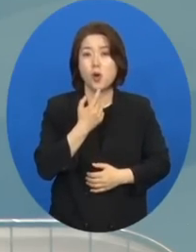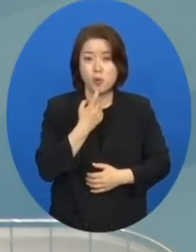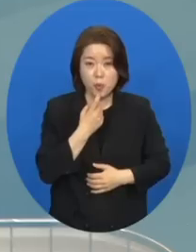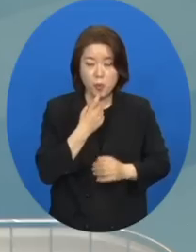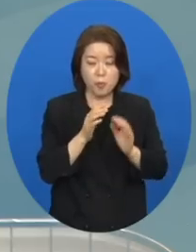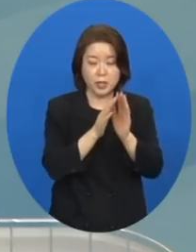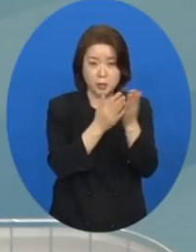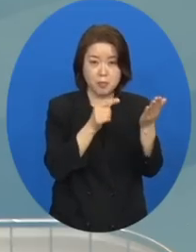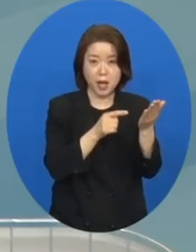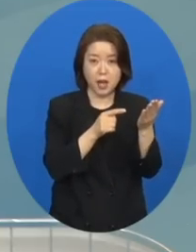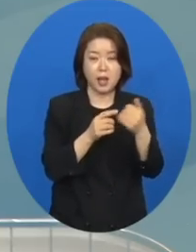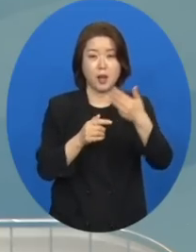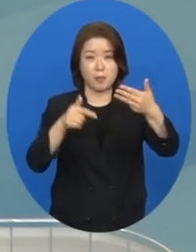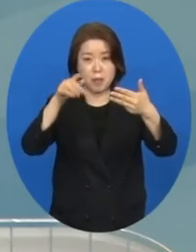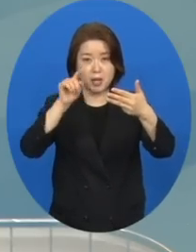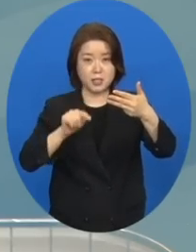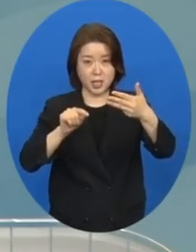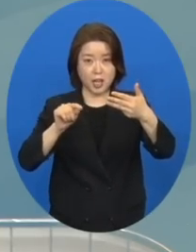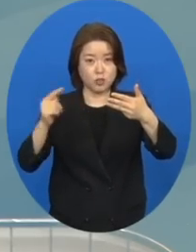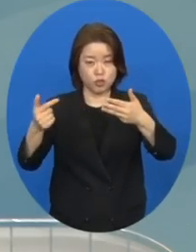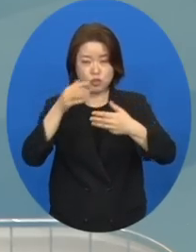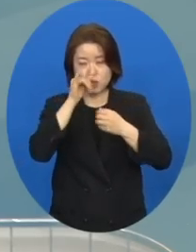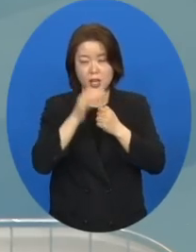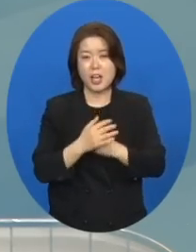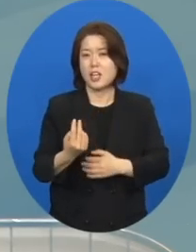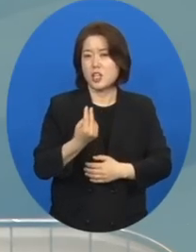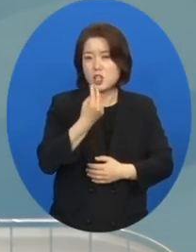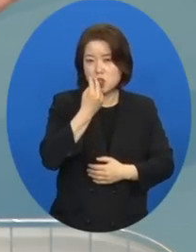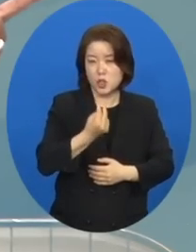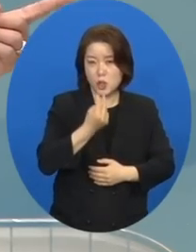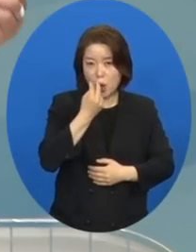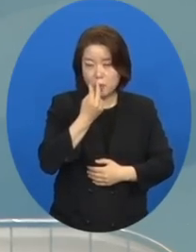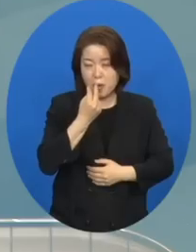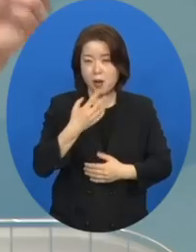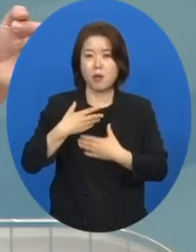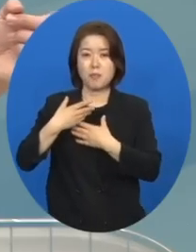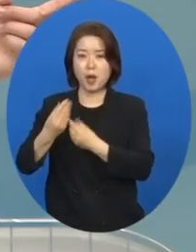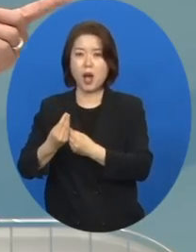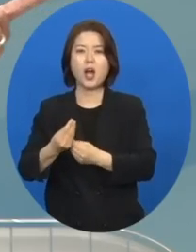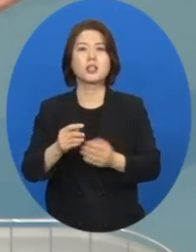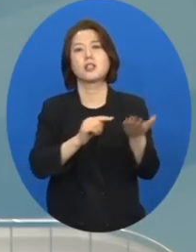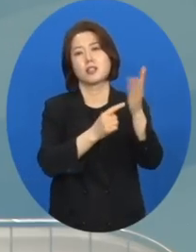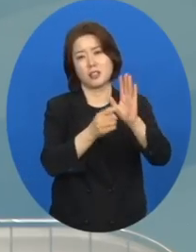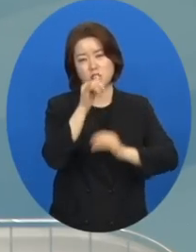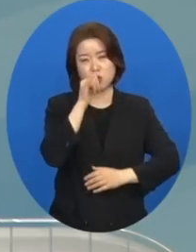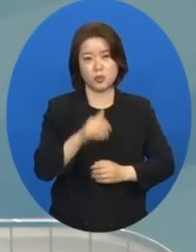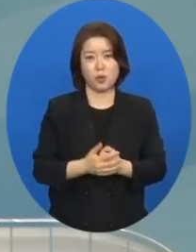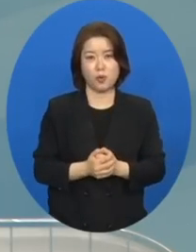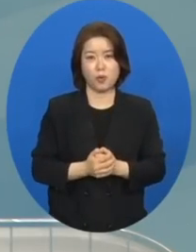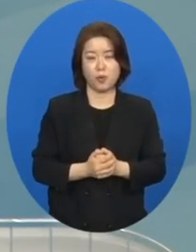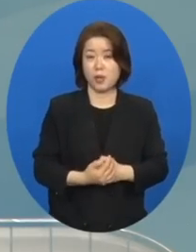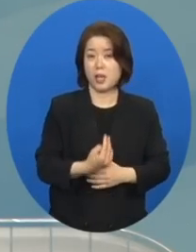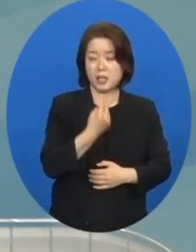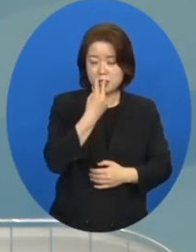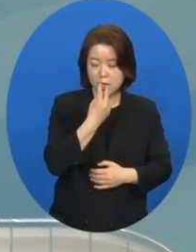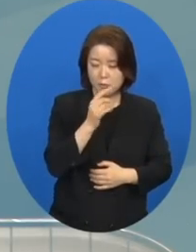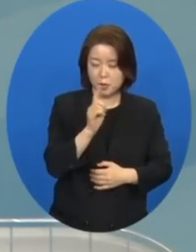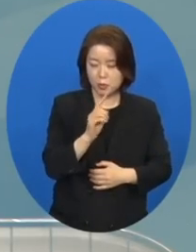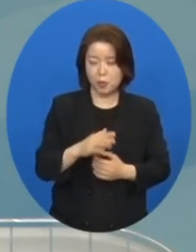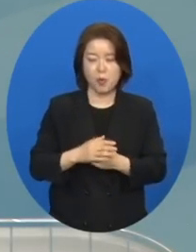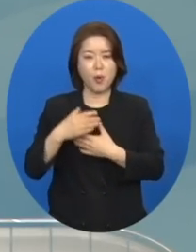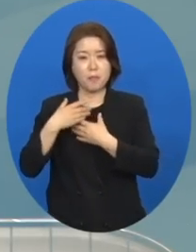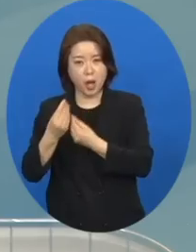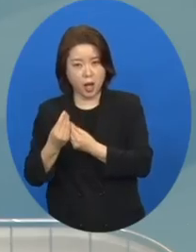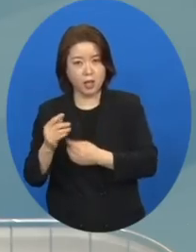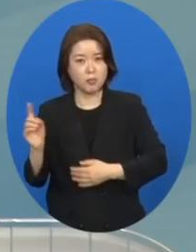영의 인도함을 받는 사람 특징 생명과 표만 입니다 평안 이란 말은 아무런 어려움이 없다 그런 것이